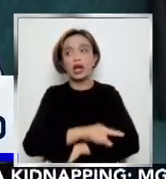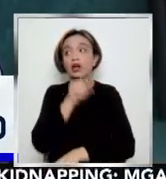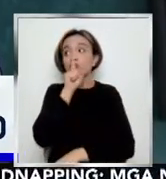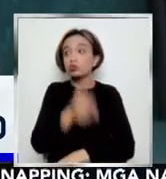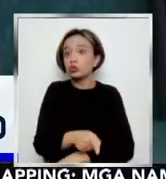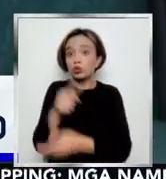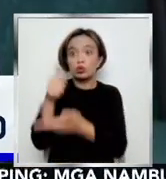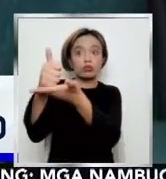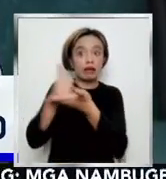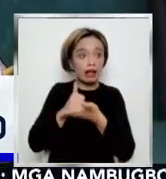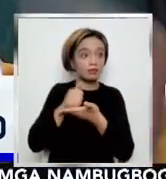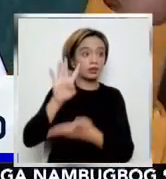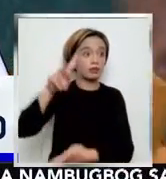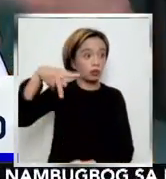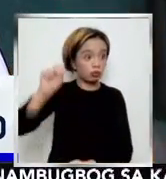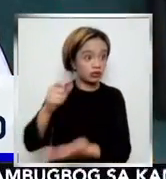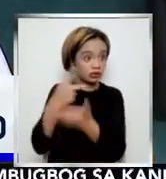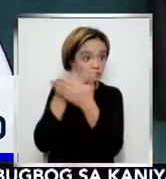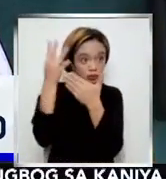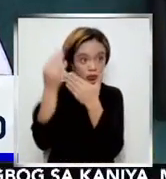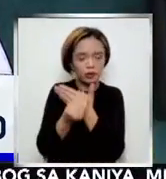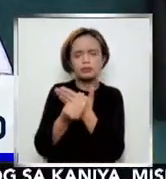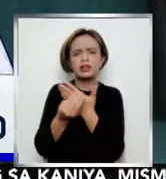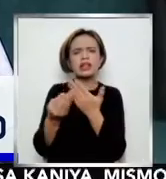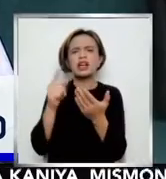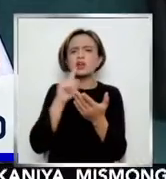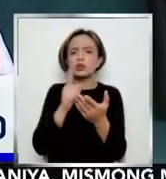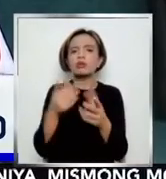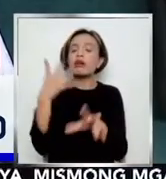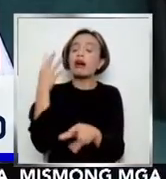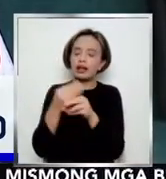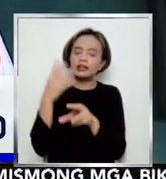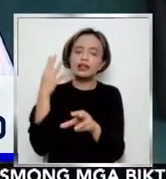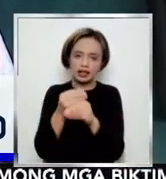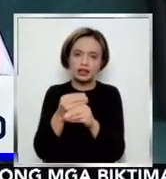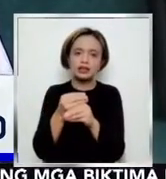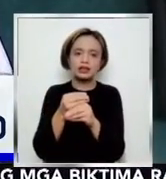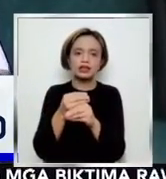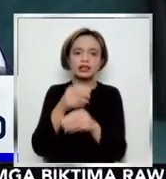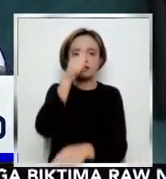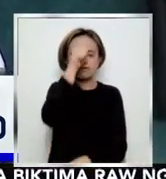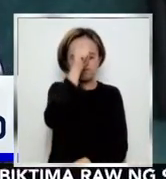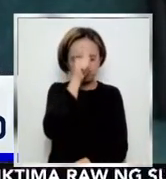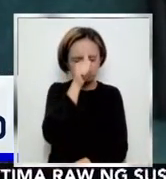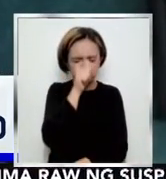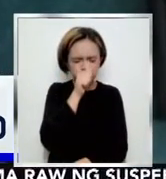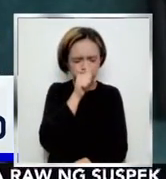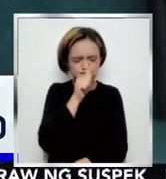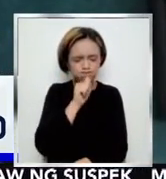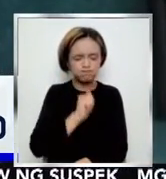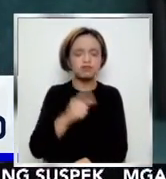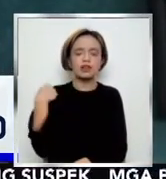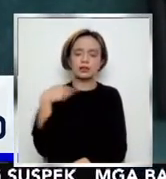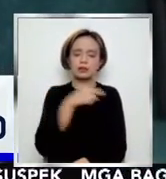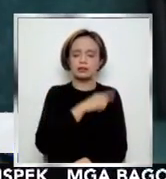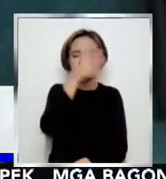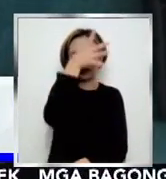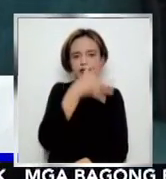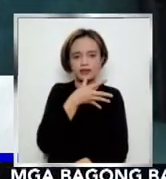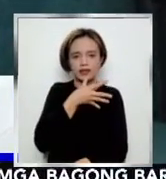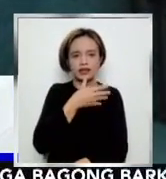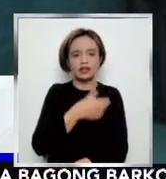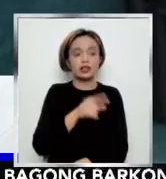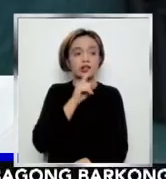programa para ano at dagdagan din siyempre ng sipag at syaga naming mga magulang ay talagang hindi imposible